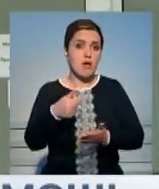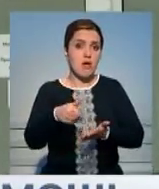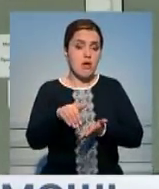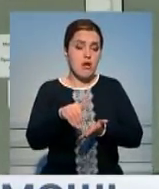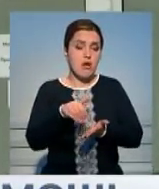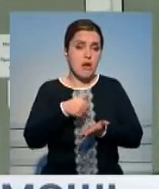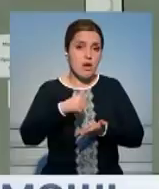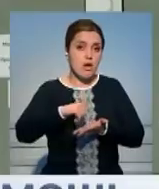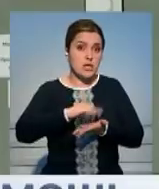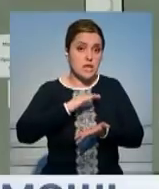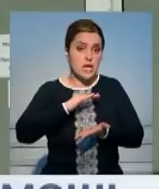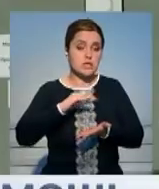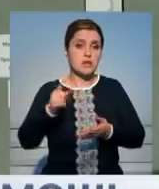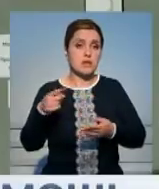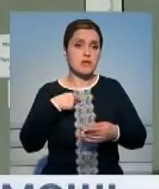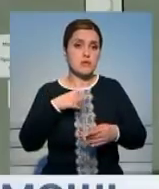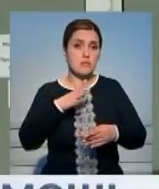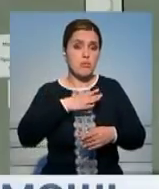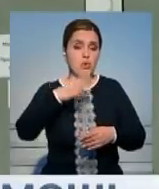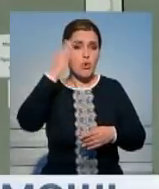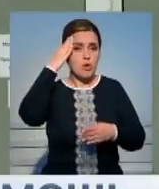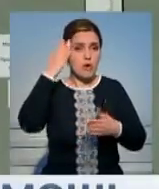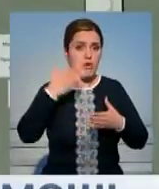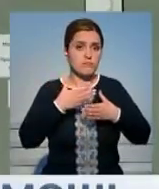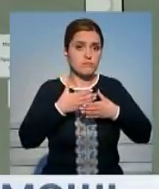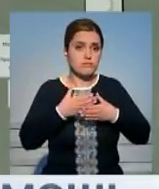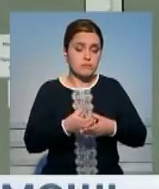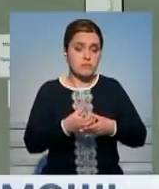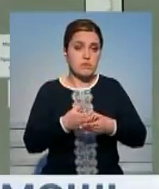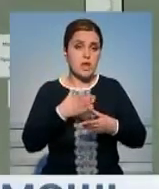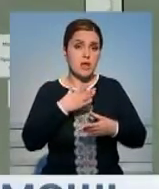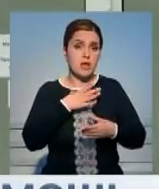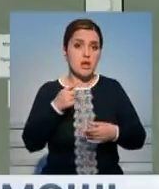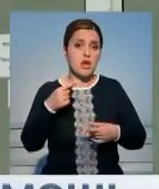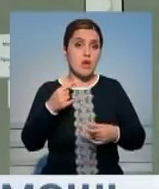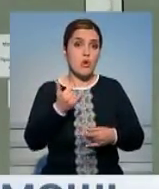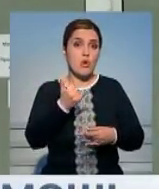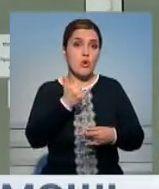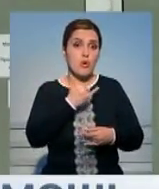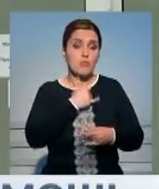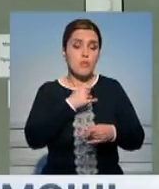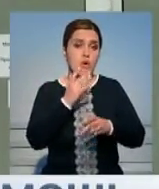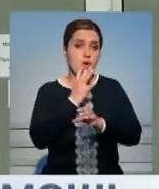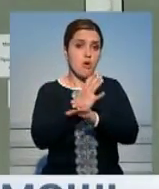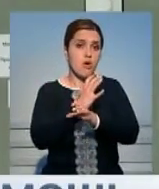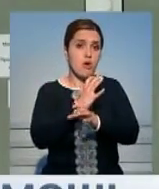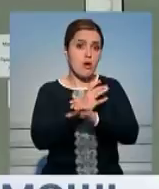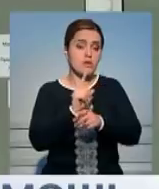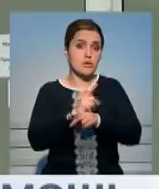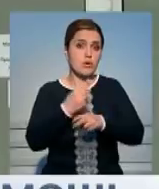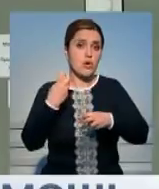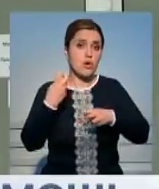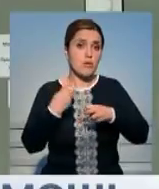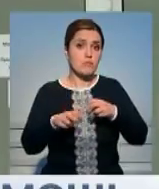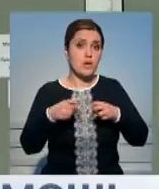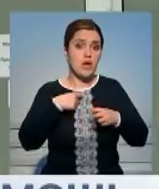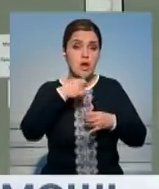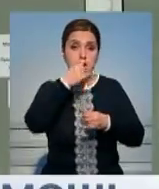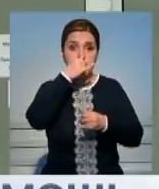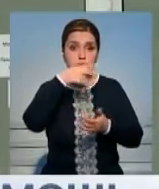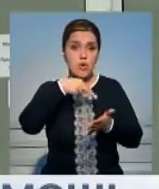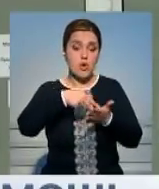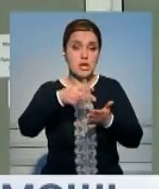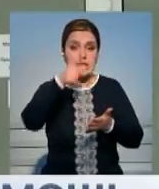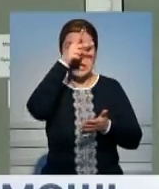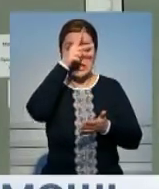отказались. Во время родов было зажатие головы, шеи и плеч у ребенка. А у меня расхождение костей таза. В итоге я не смогла ходить и почти